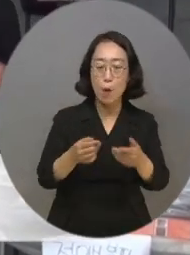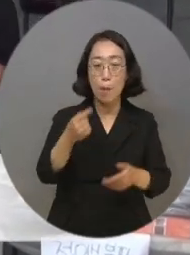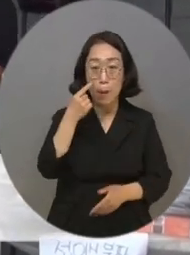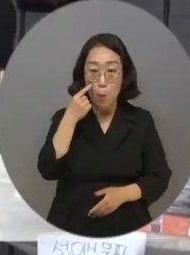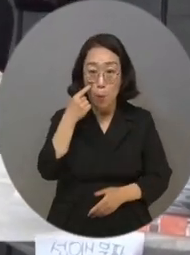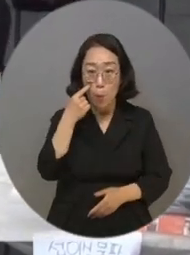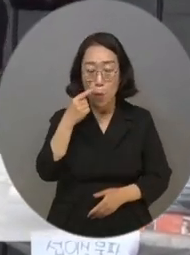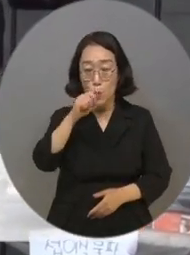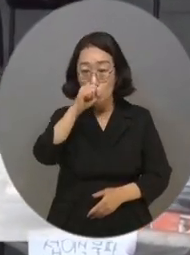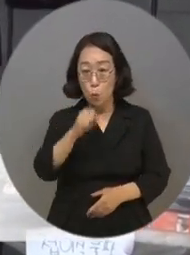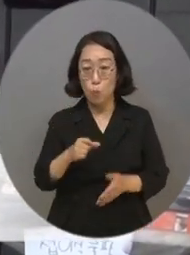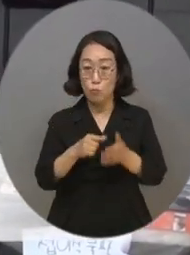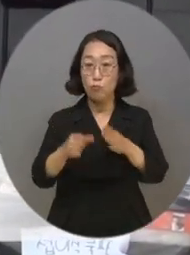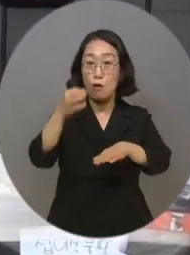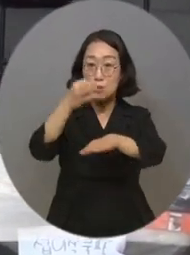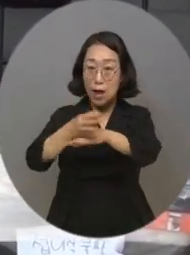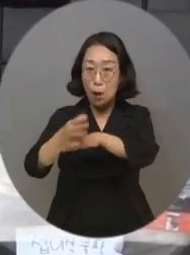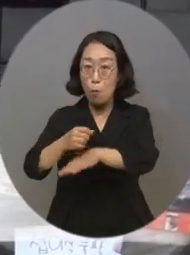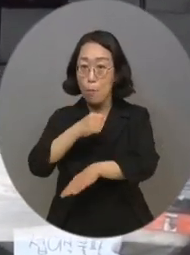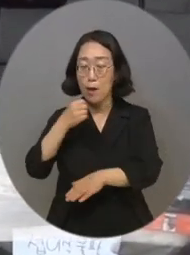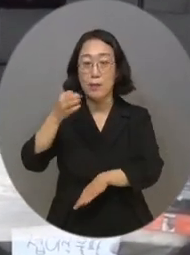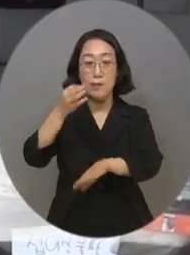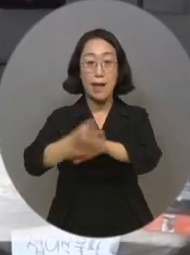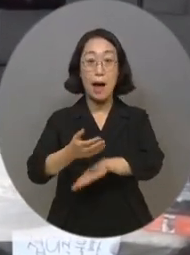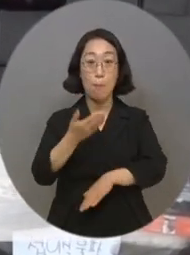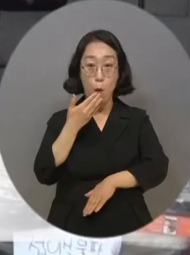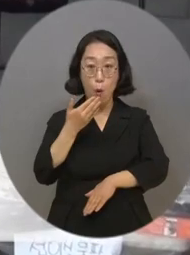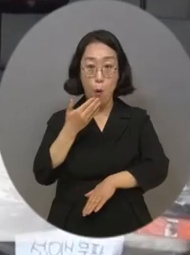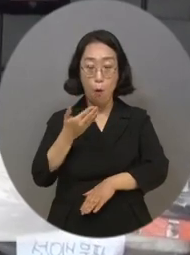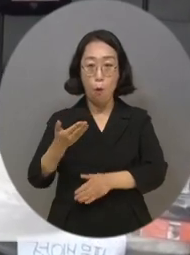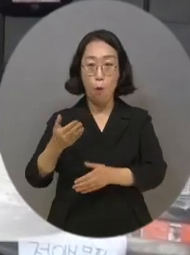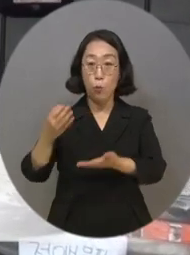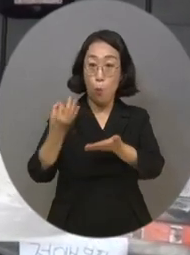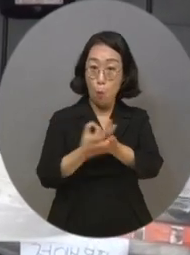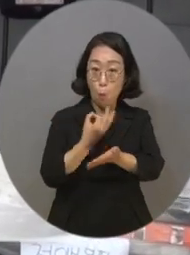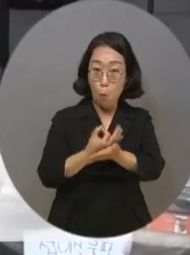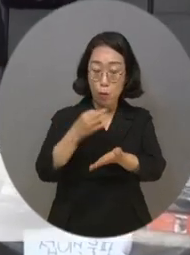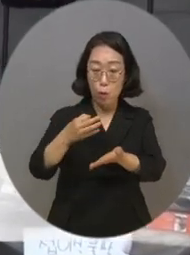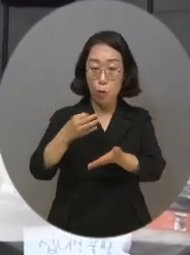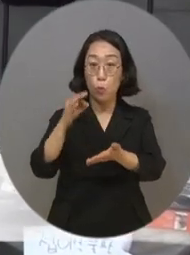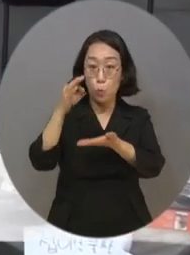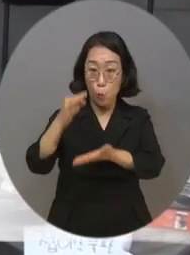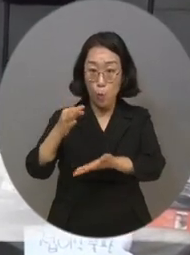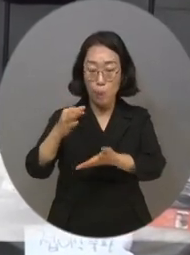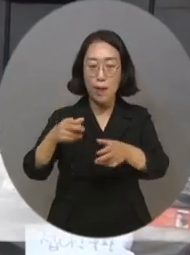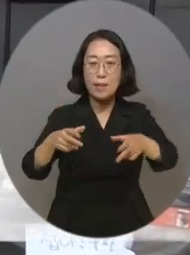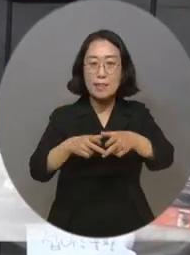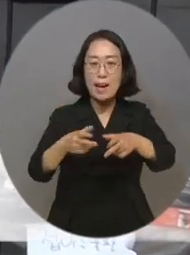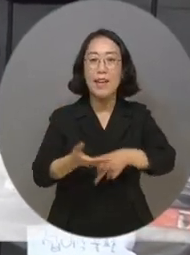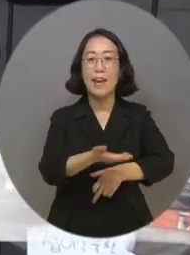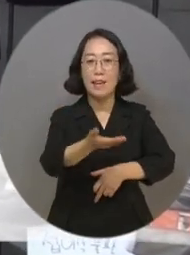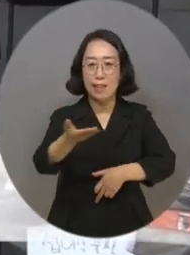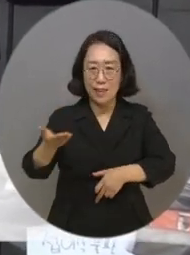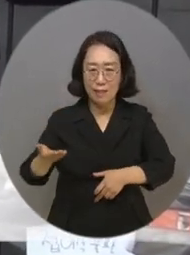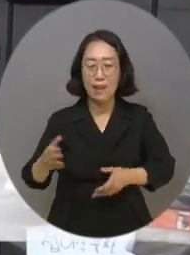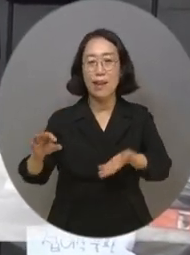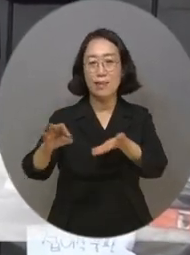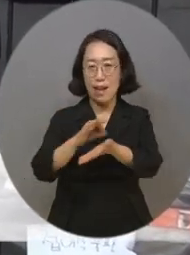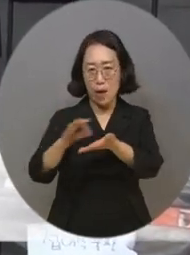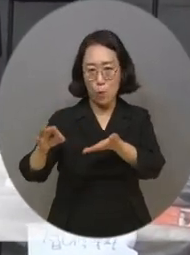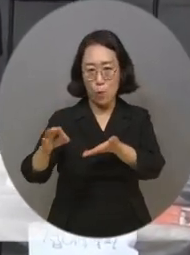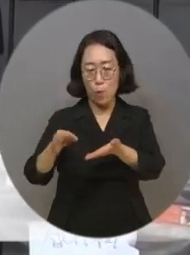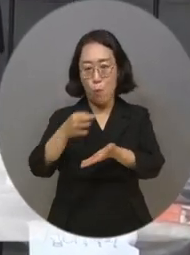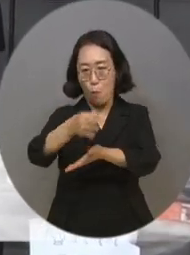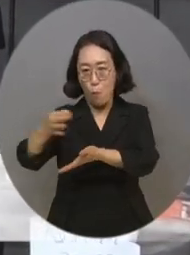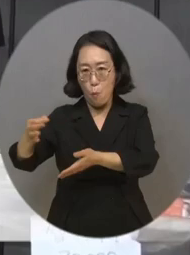필요한 물건도 사고 또 식사도 해서 그 나온 돈을 가지고서 아마 장애인들한테 어떤 거 쓰고 하는데